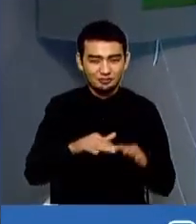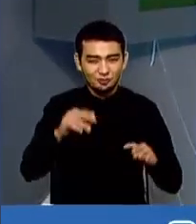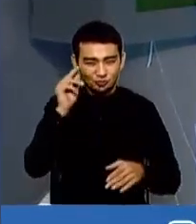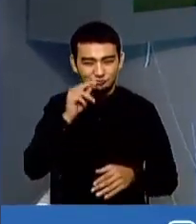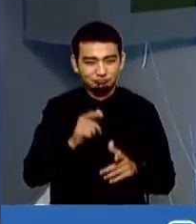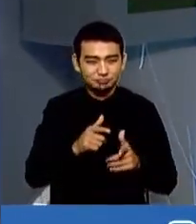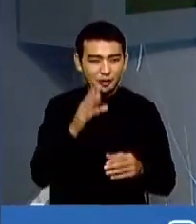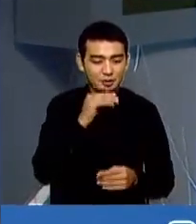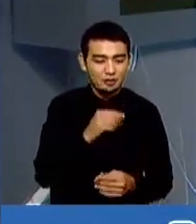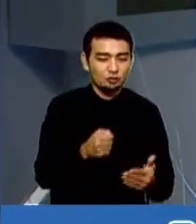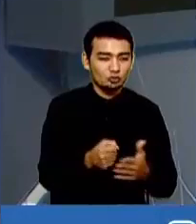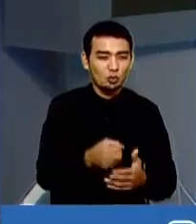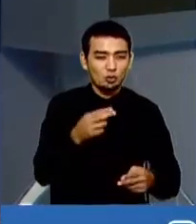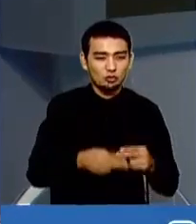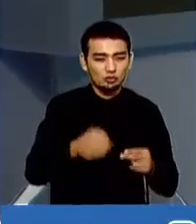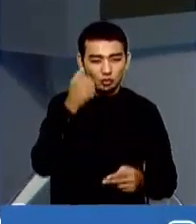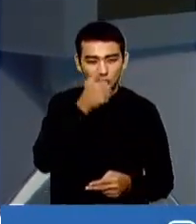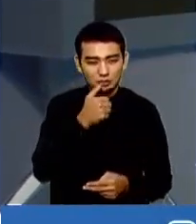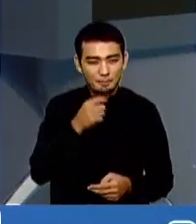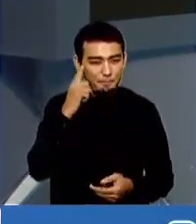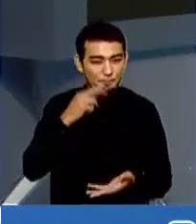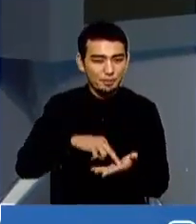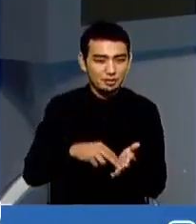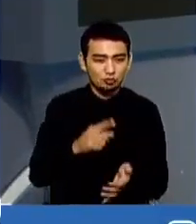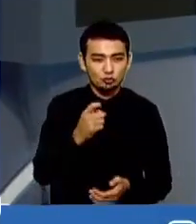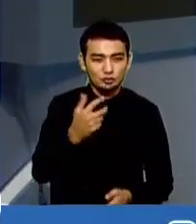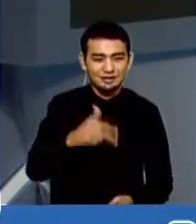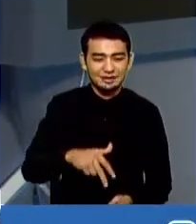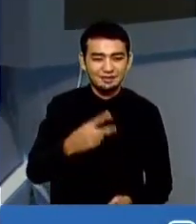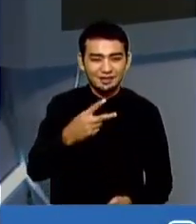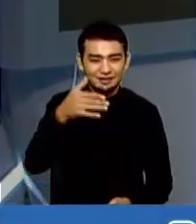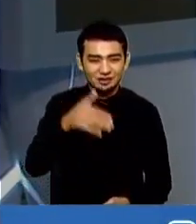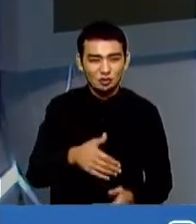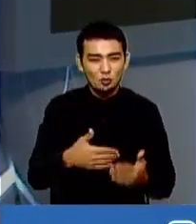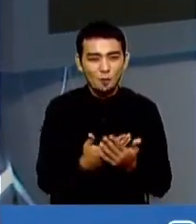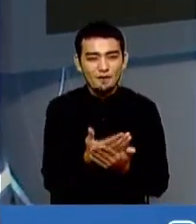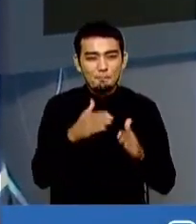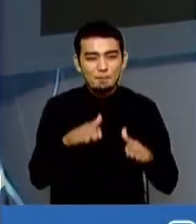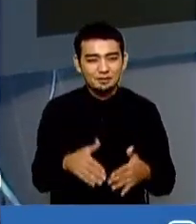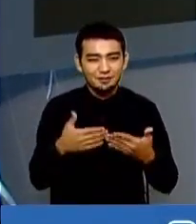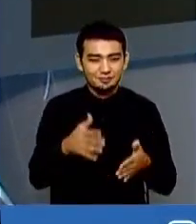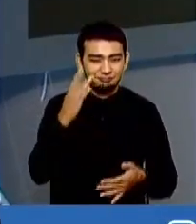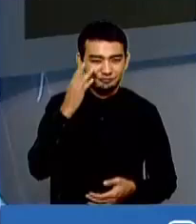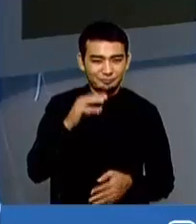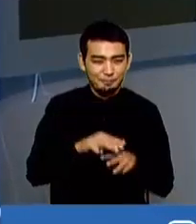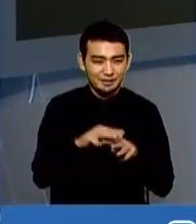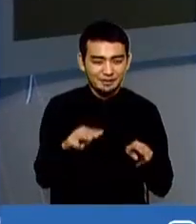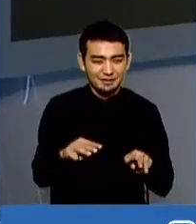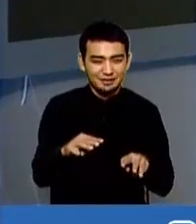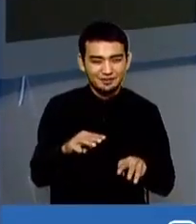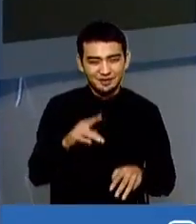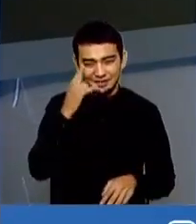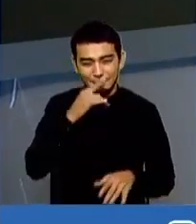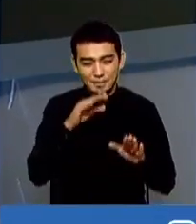всего до конца года планируется сдать в эксплуатацию 132 тысяч новых ученических мест сообщили в Министерстве Просвещения